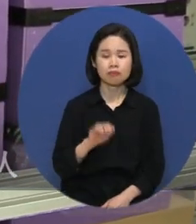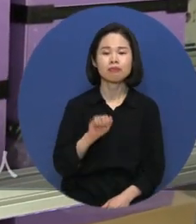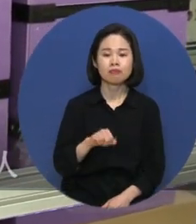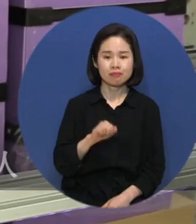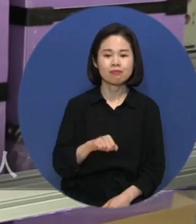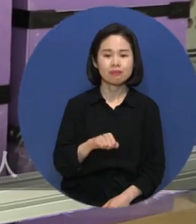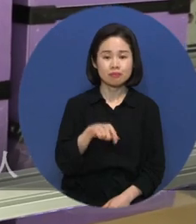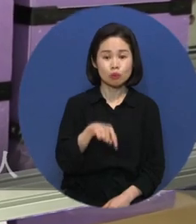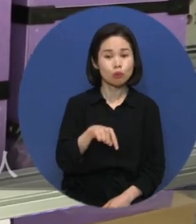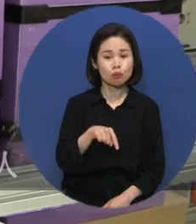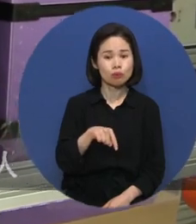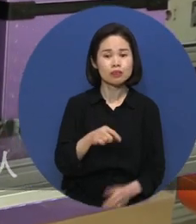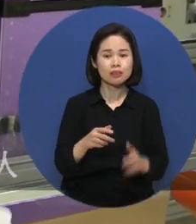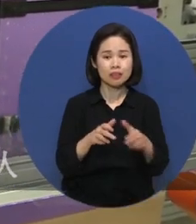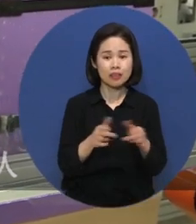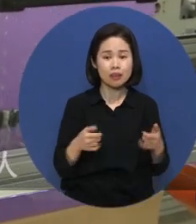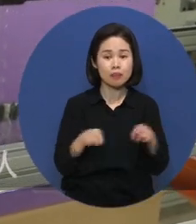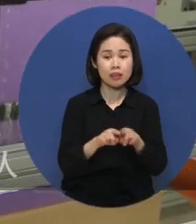여기가?